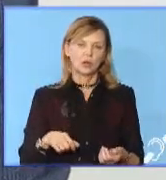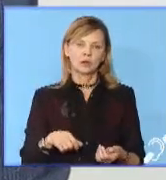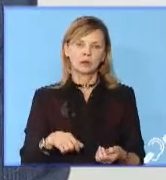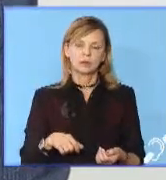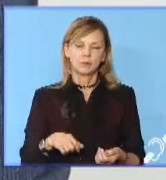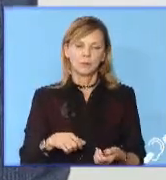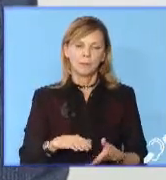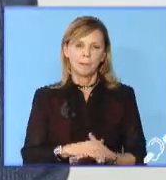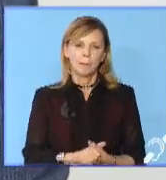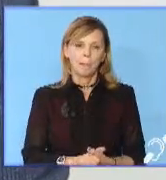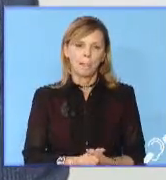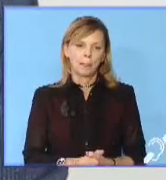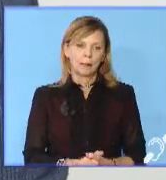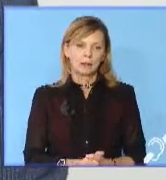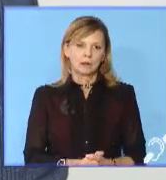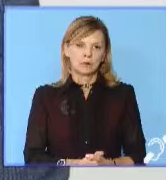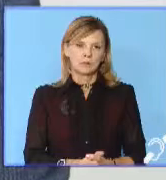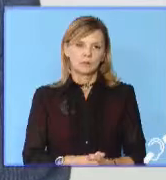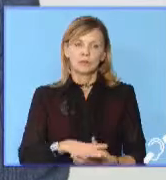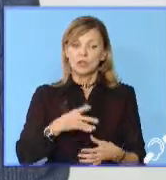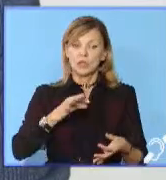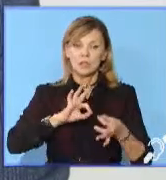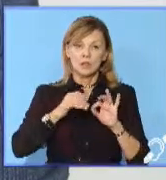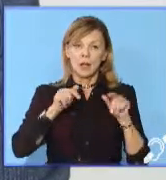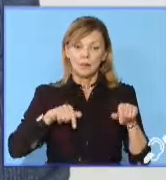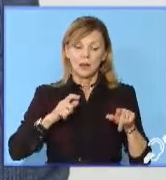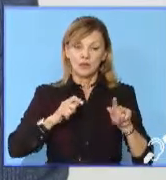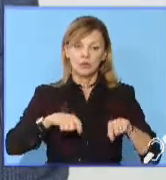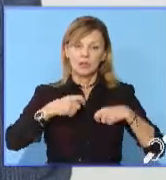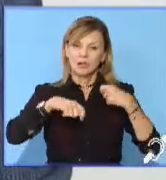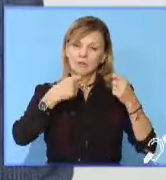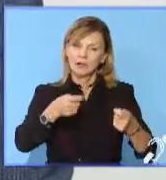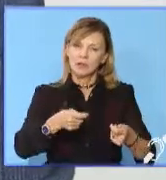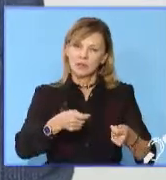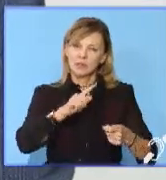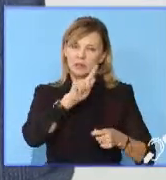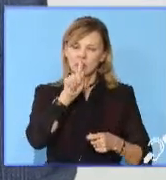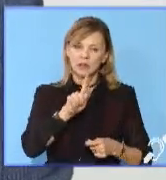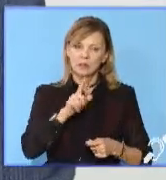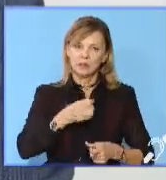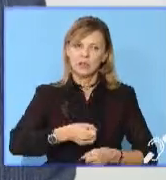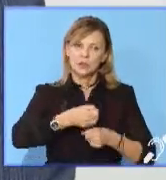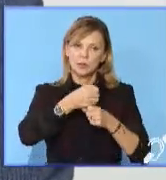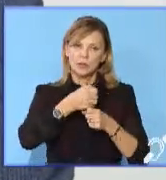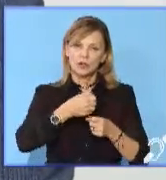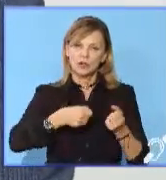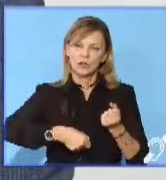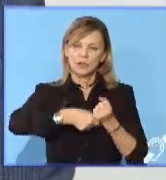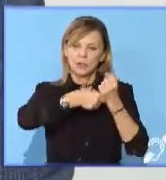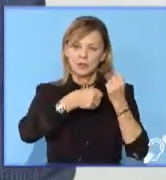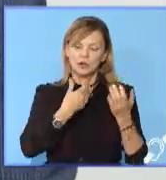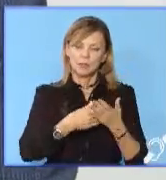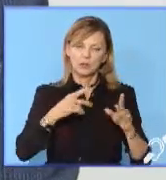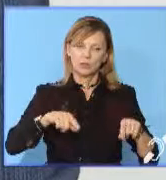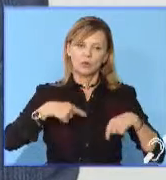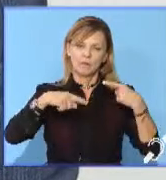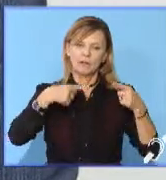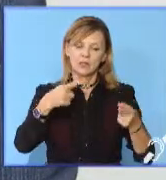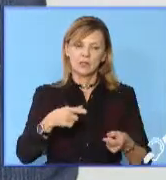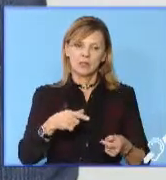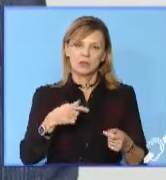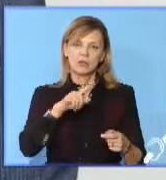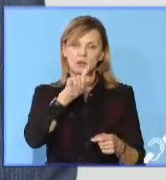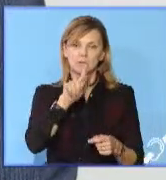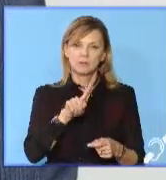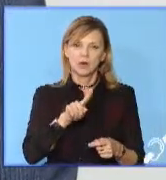spațiilor protejate. Ce înseamnă aceste investiții, sprijin pentru investiții în fermele mici? Sprijin